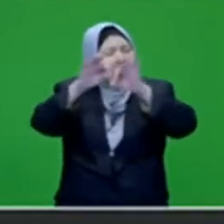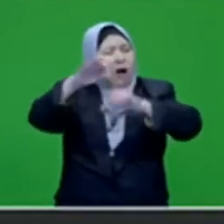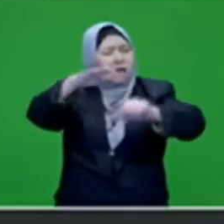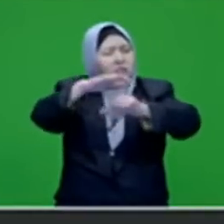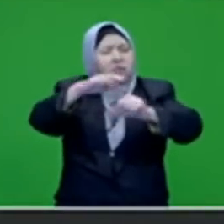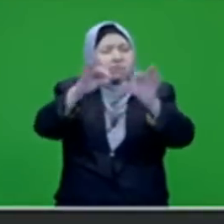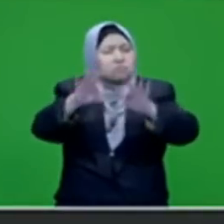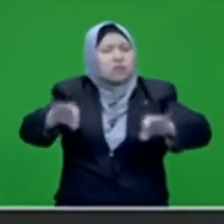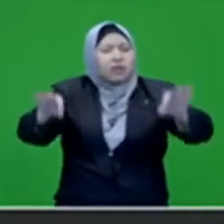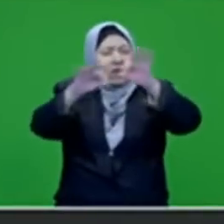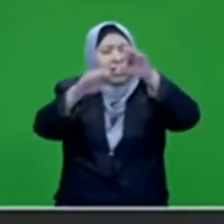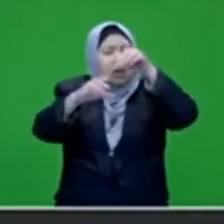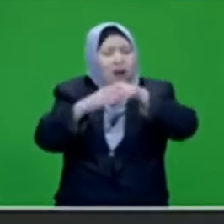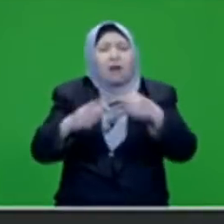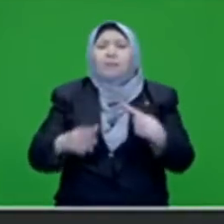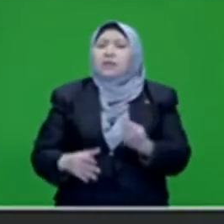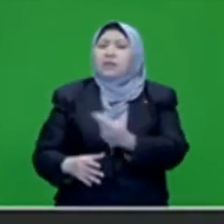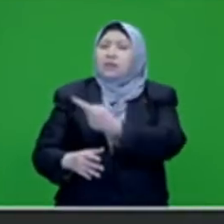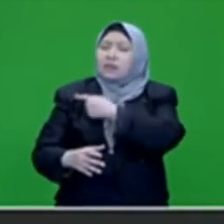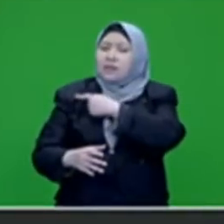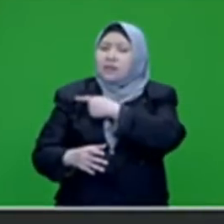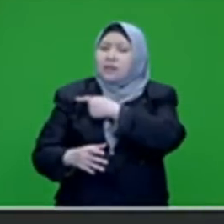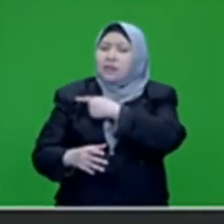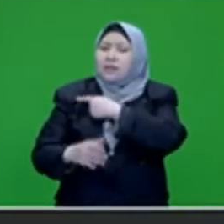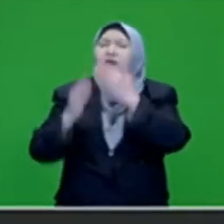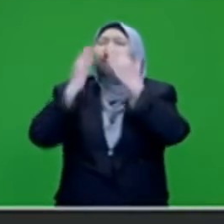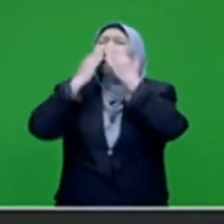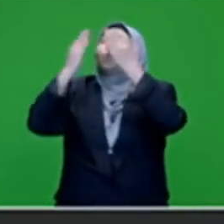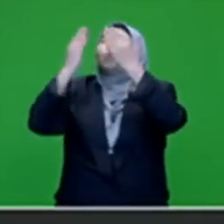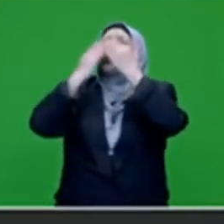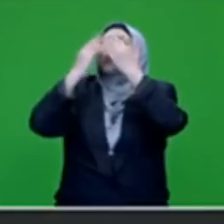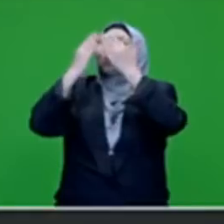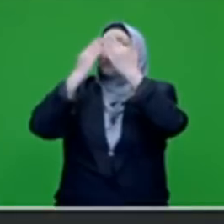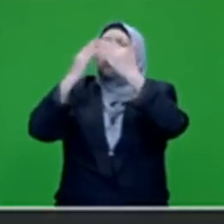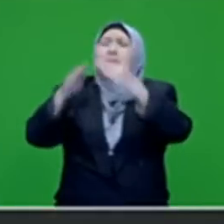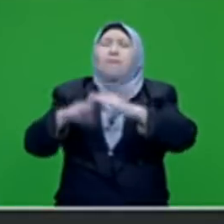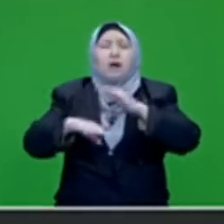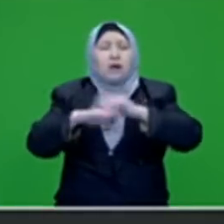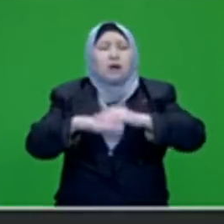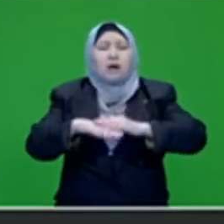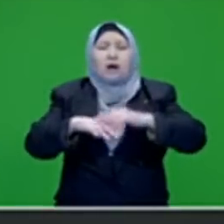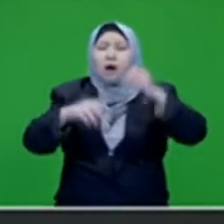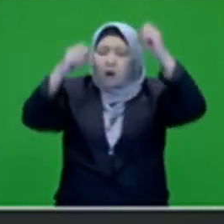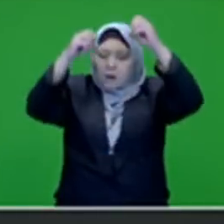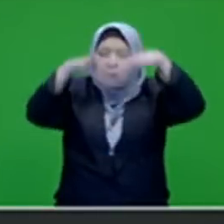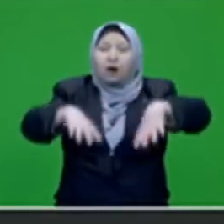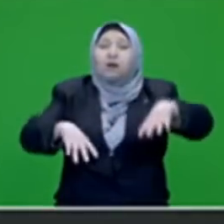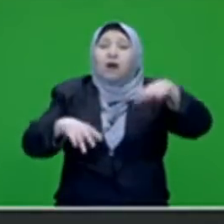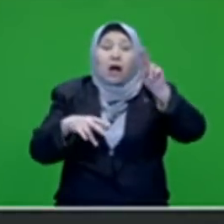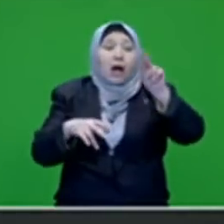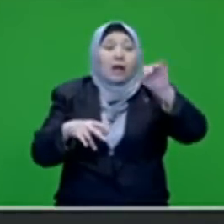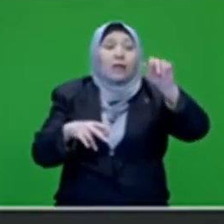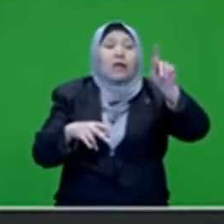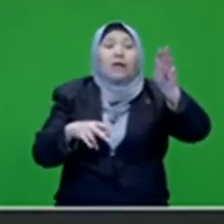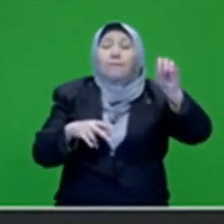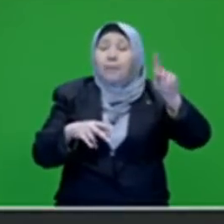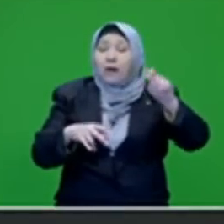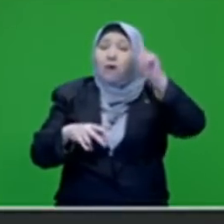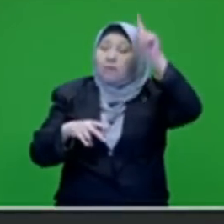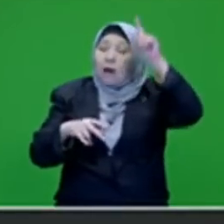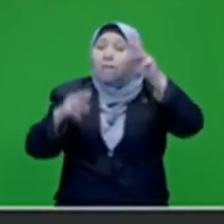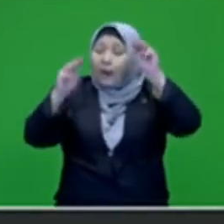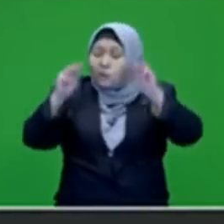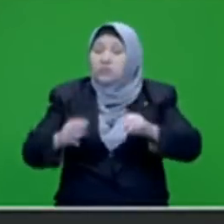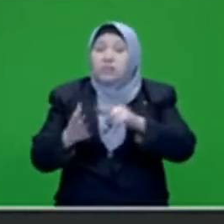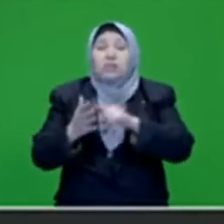dalam kita mensyukuri nikmat Allah. Syukur. Dia kan, manusia ini